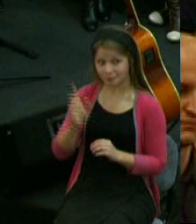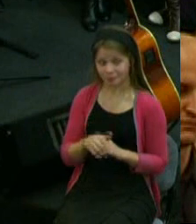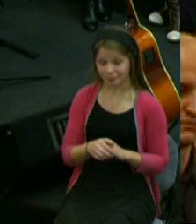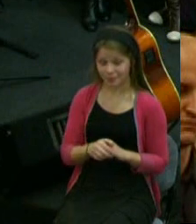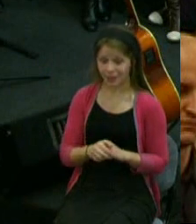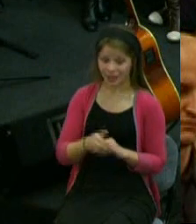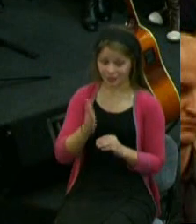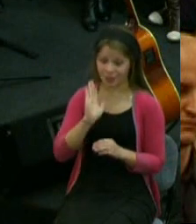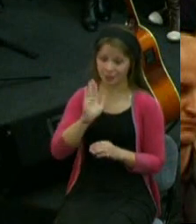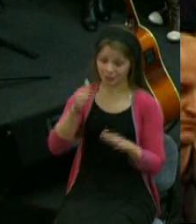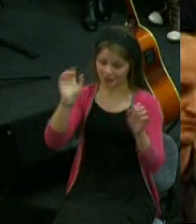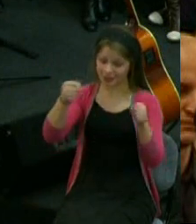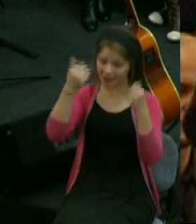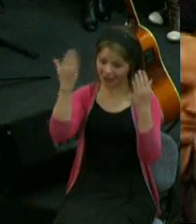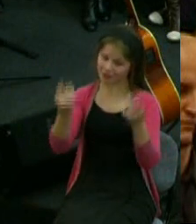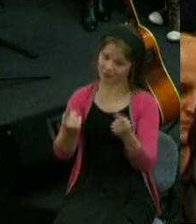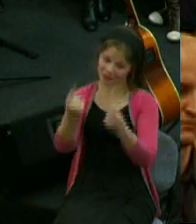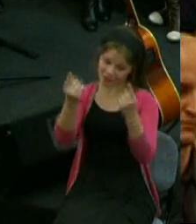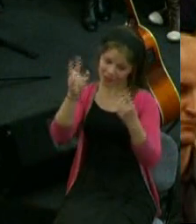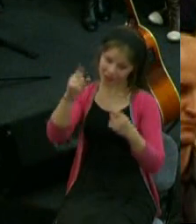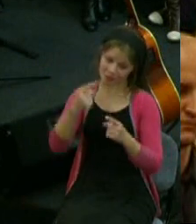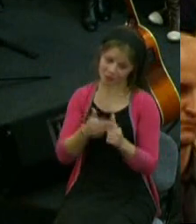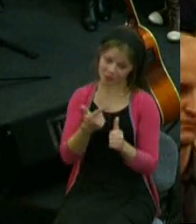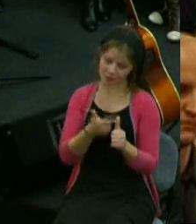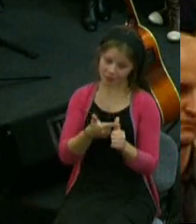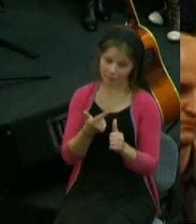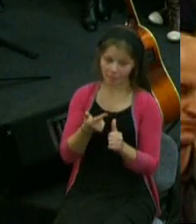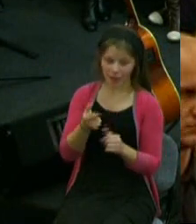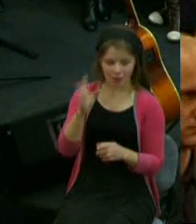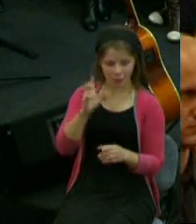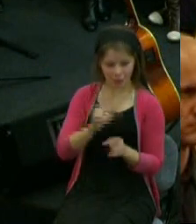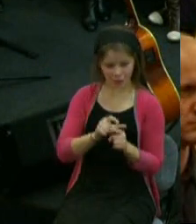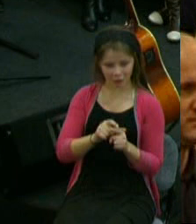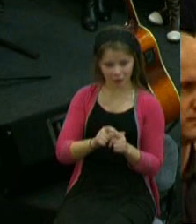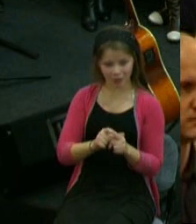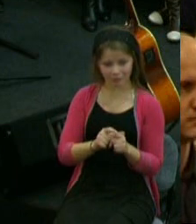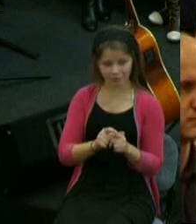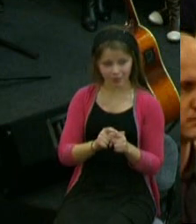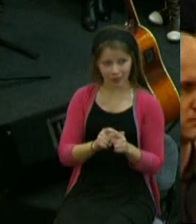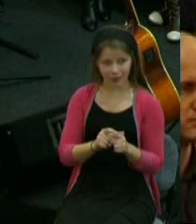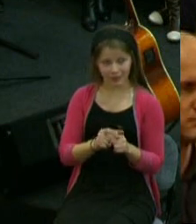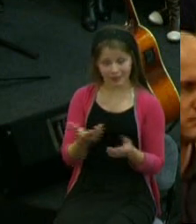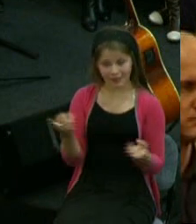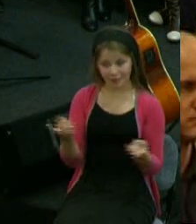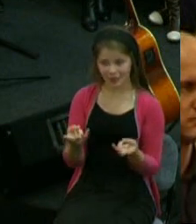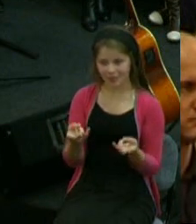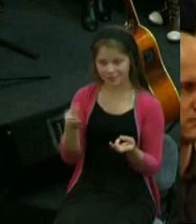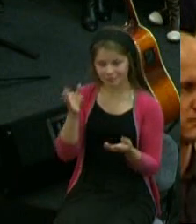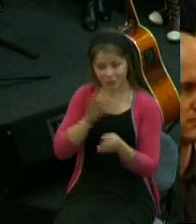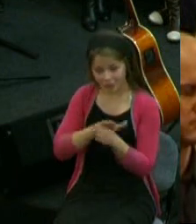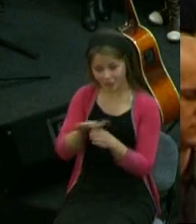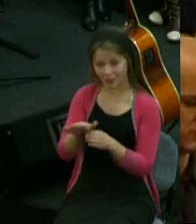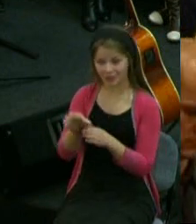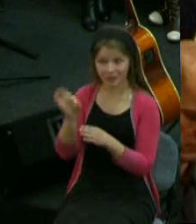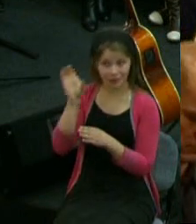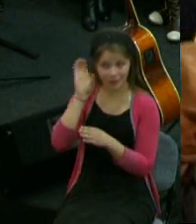нашій, славили і величали Боже ім'я. І більше того, що нам радить Боже Слово, ми прислухалися до нього, брати і сестри, ми